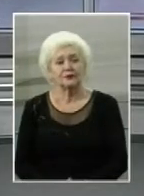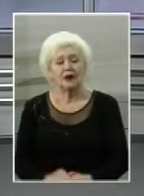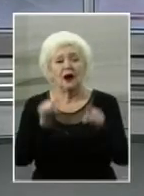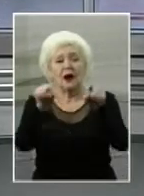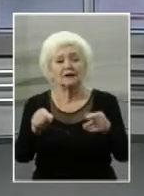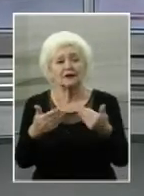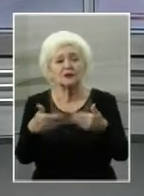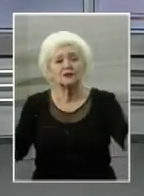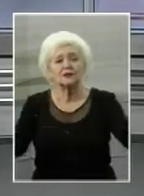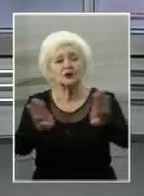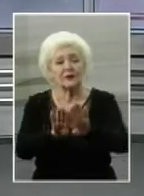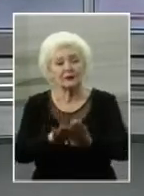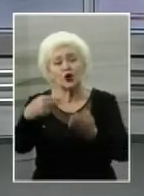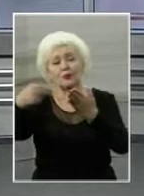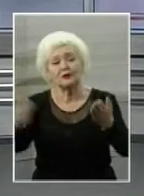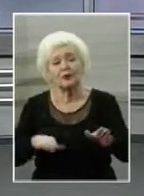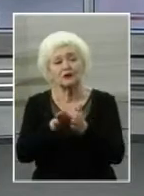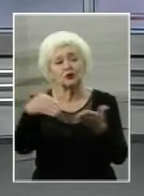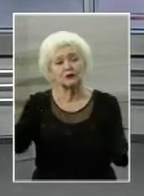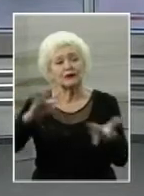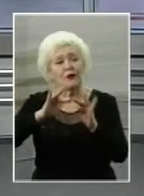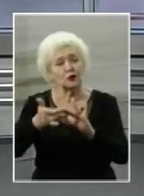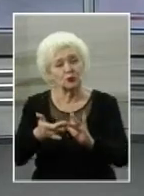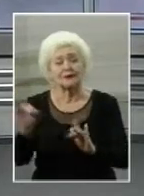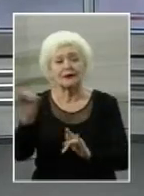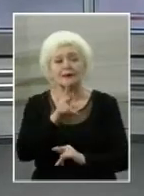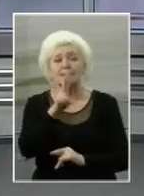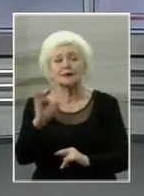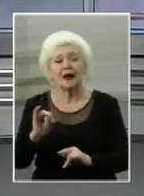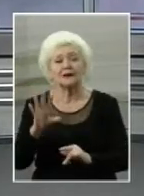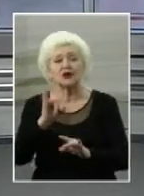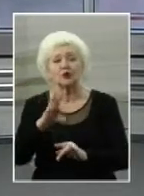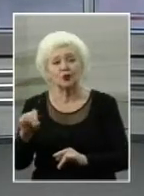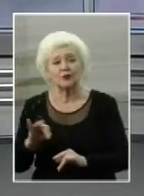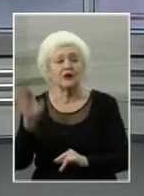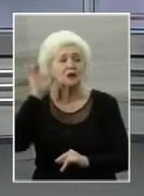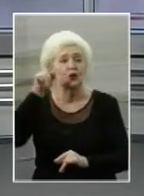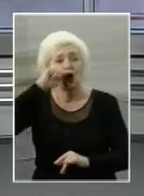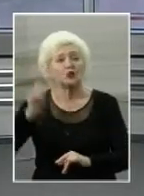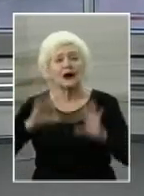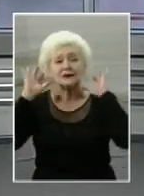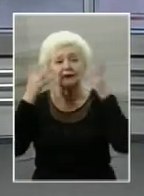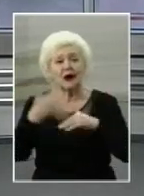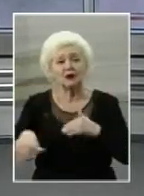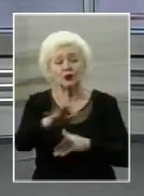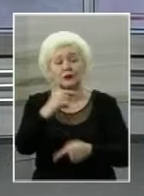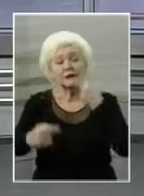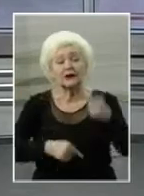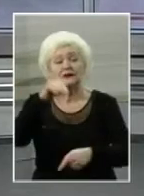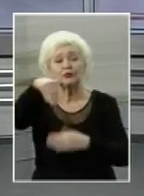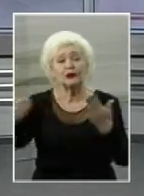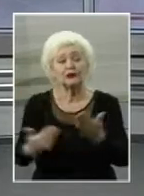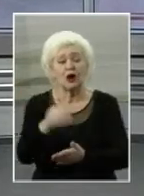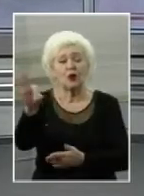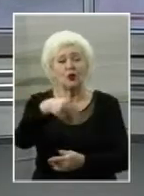А на цьому наш випуск завершено. Підписуйтесь на нашу сторінку у Фейсбуці та канал у Ютубі. Слухайте Українське радіо Херсон. А наступні таврійські